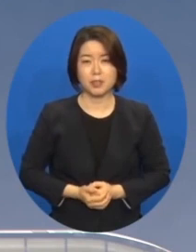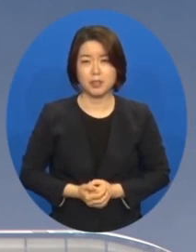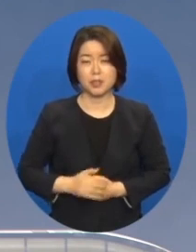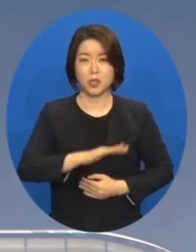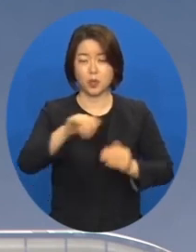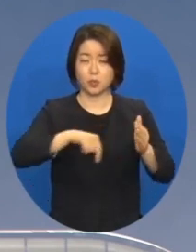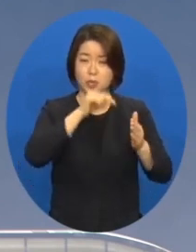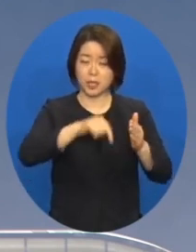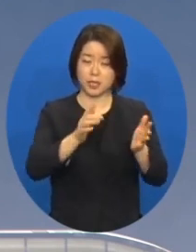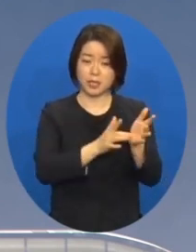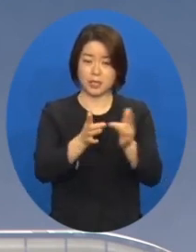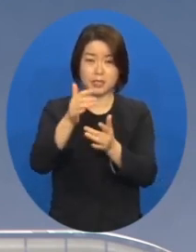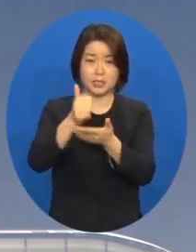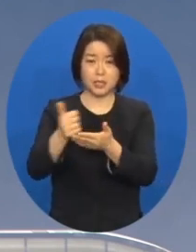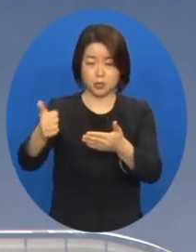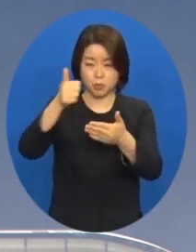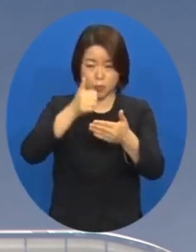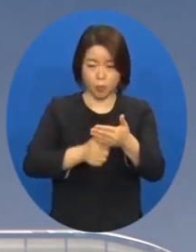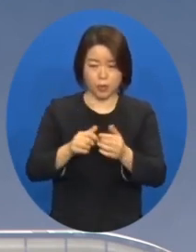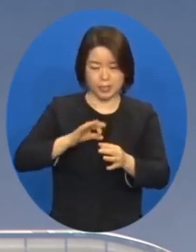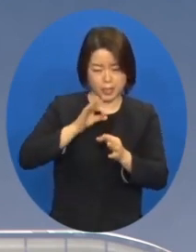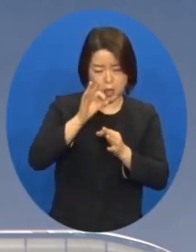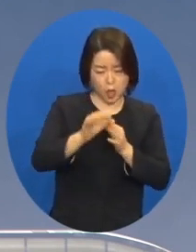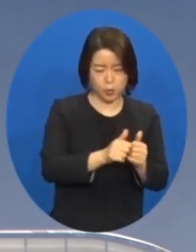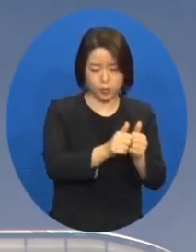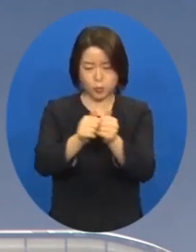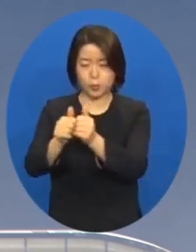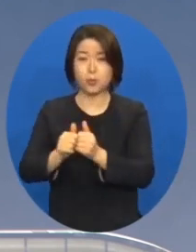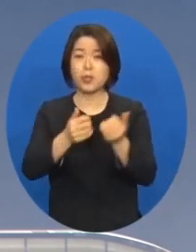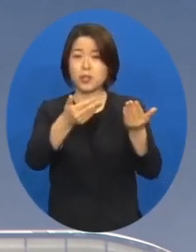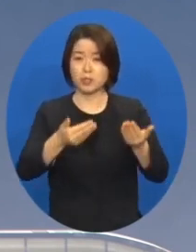우리 안에 예수님께서 오셔서 우리와 영원히 동행하시고